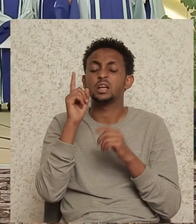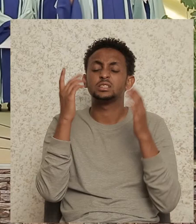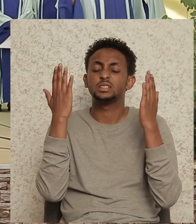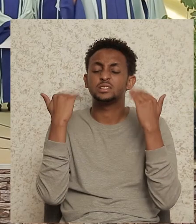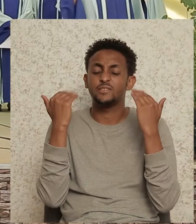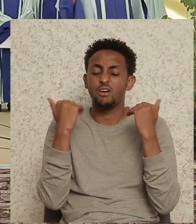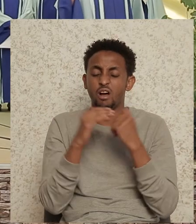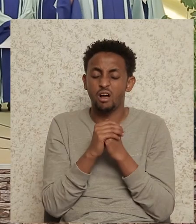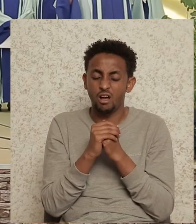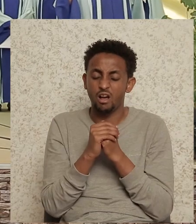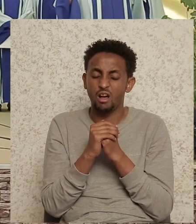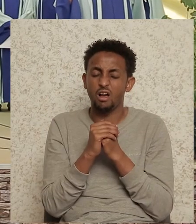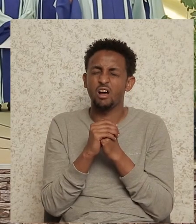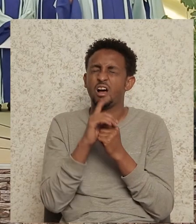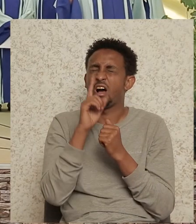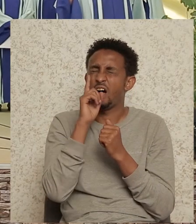አንድ ተስፋ